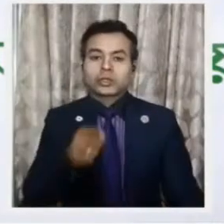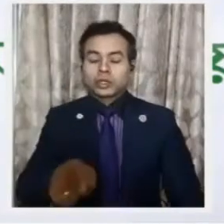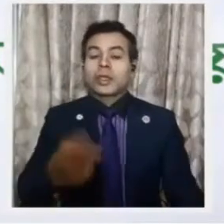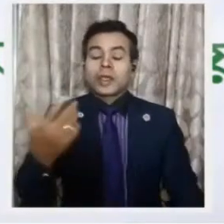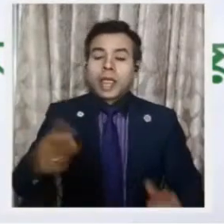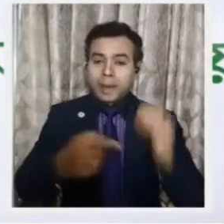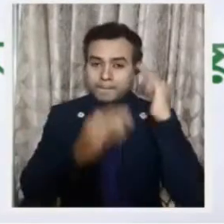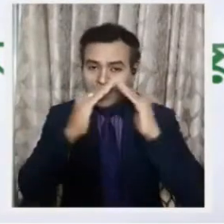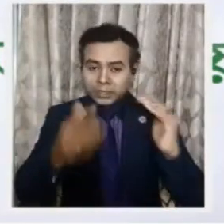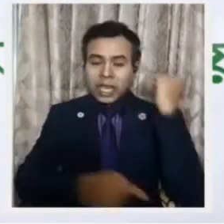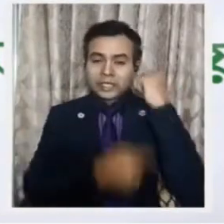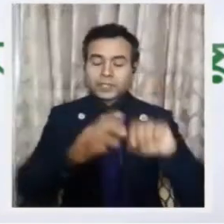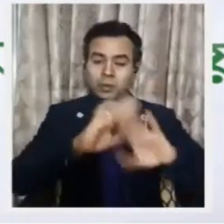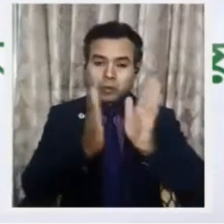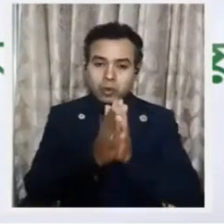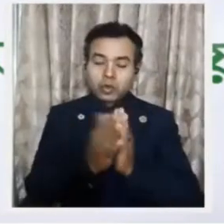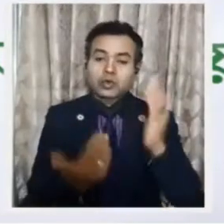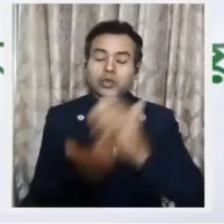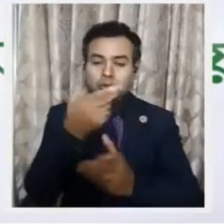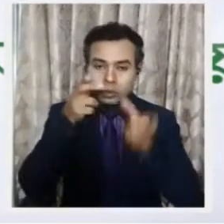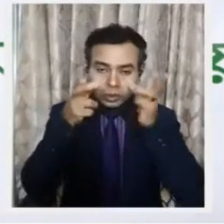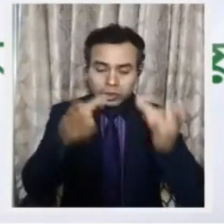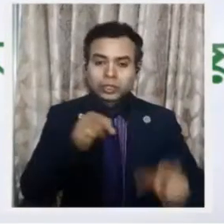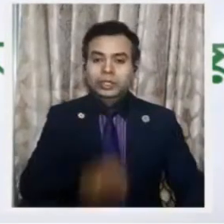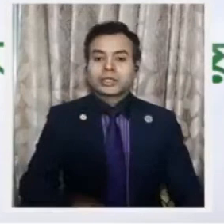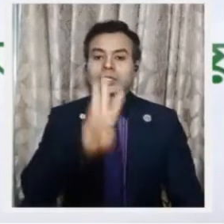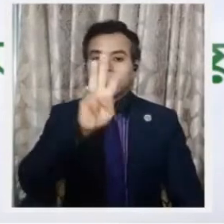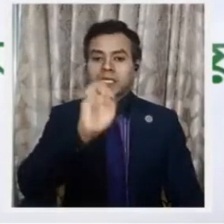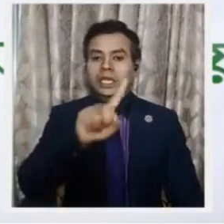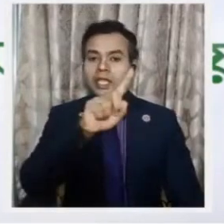বর্তমানে আইসোলেশনে আছেন 8,764 জন।